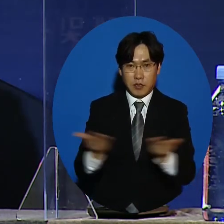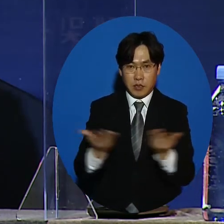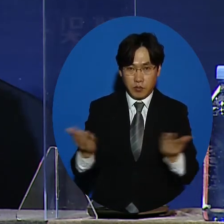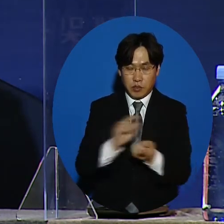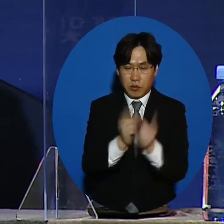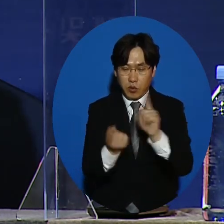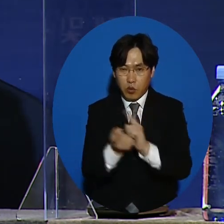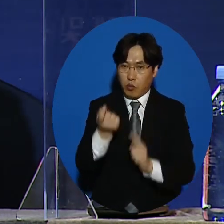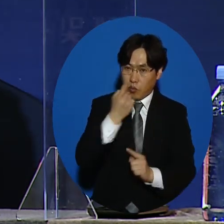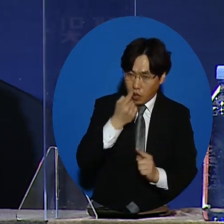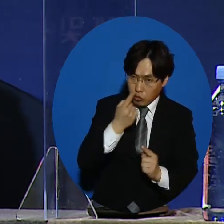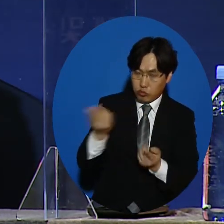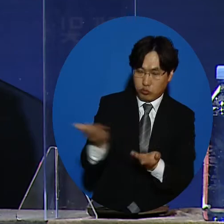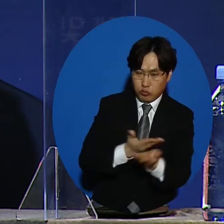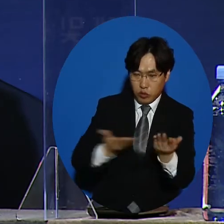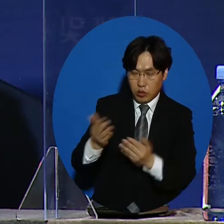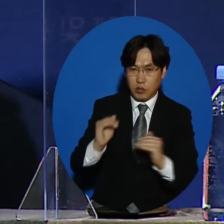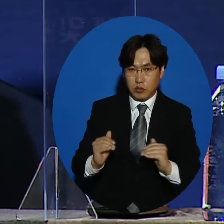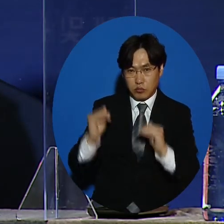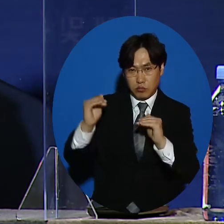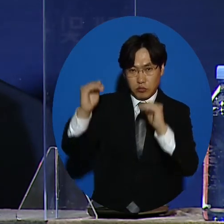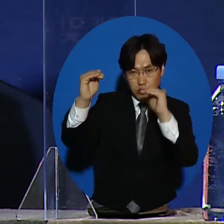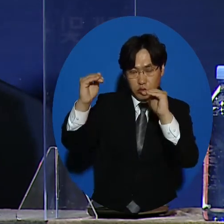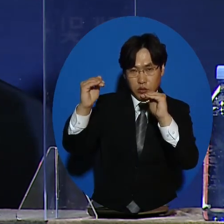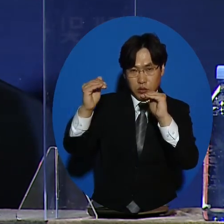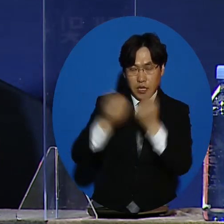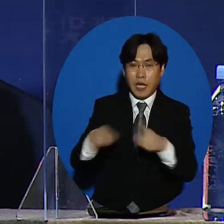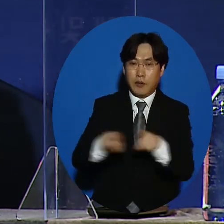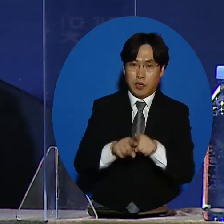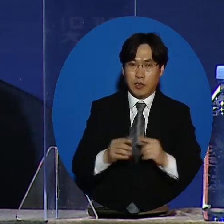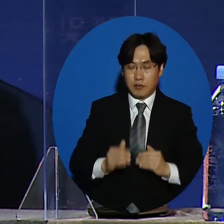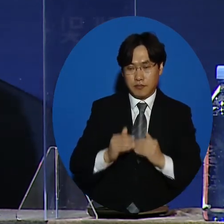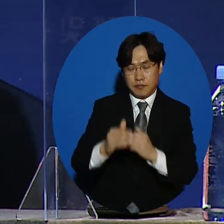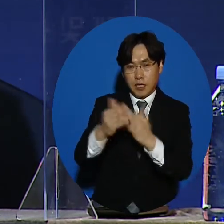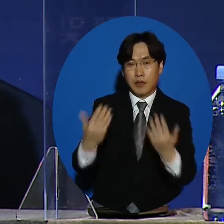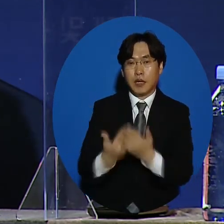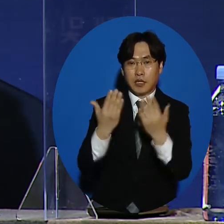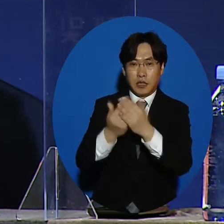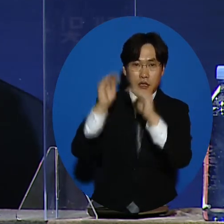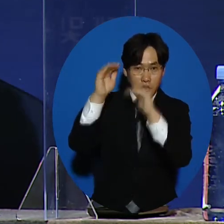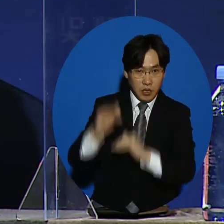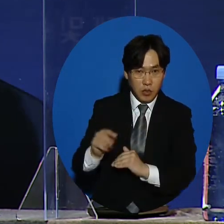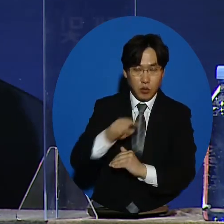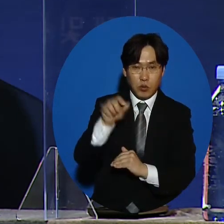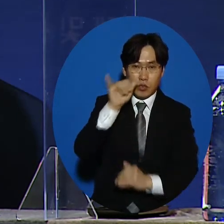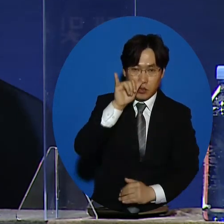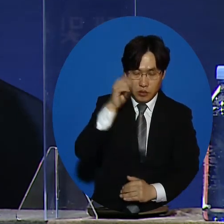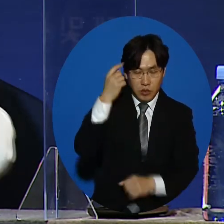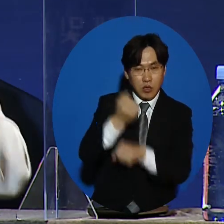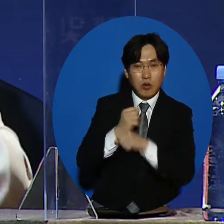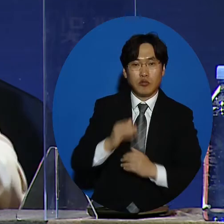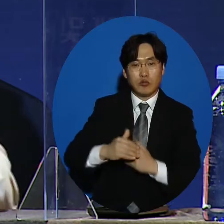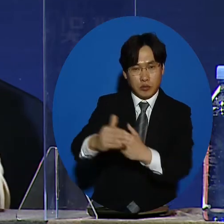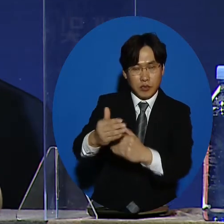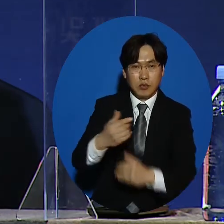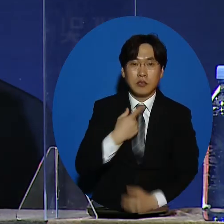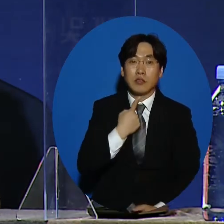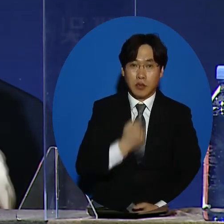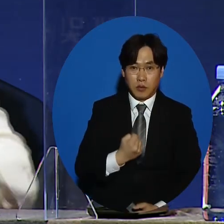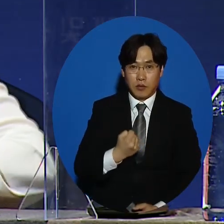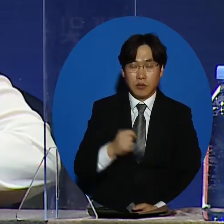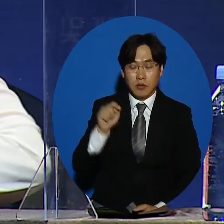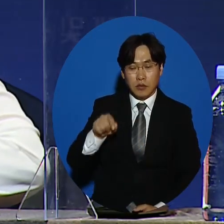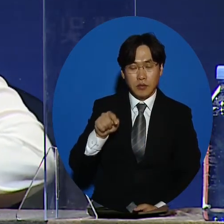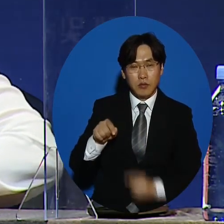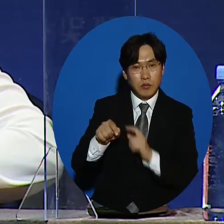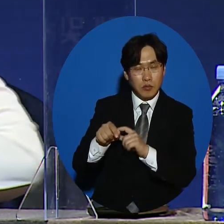서로 배우고 성장하고 발달을 하게 된다라는 이제 그런 내용을 가지고 저는 연구를 좀 진행을 했었습니다. 그래서